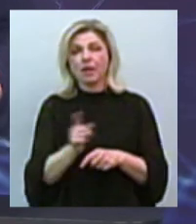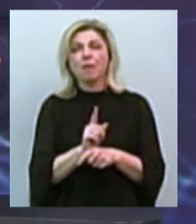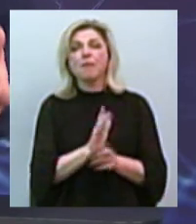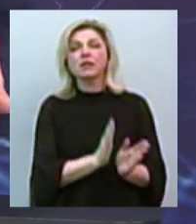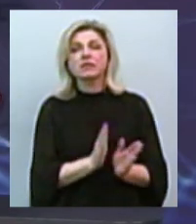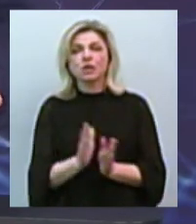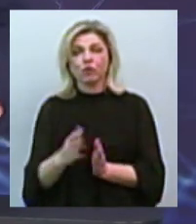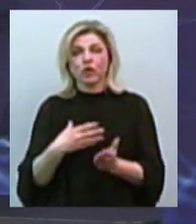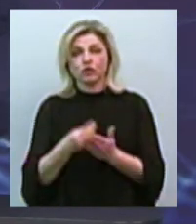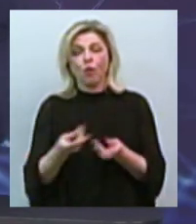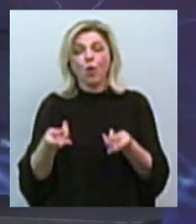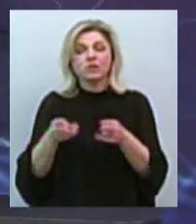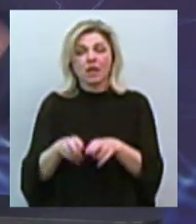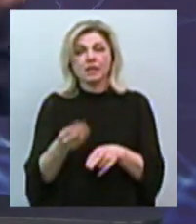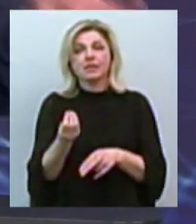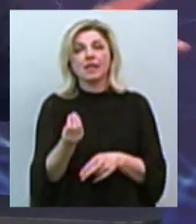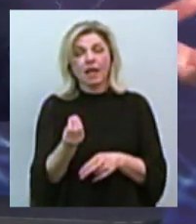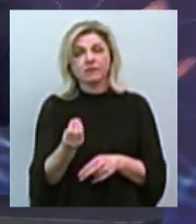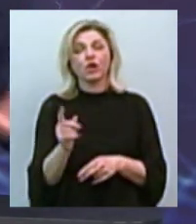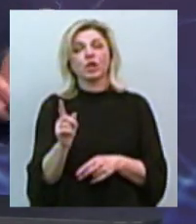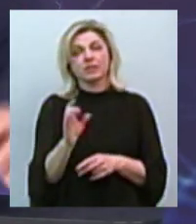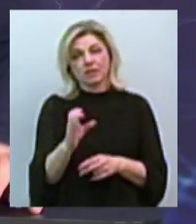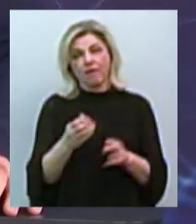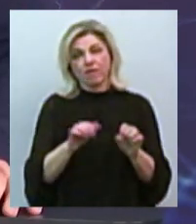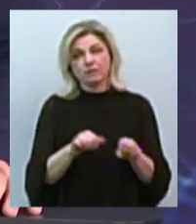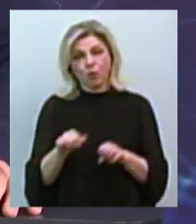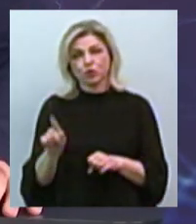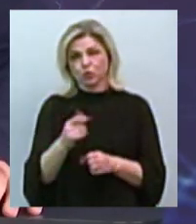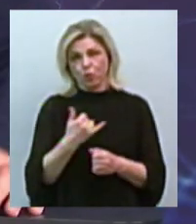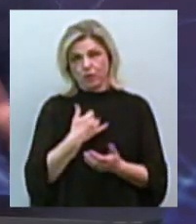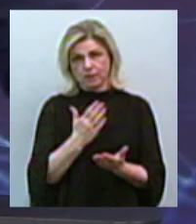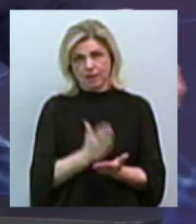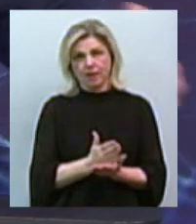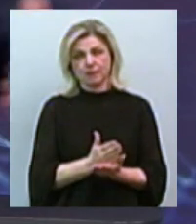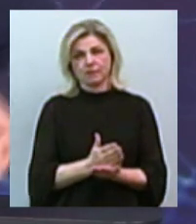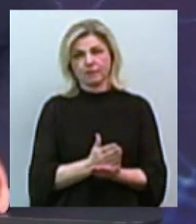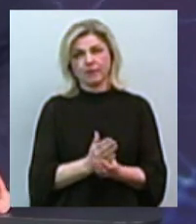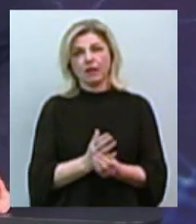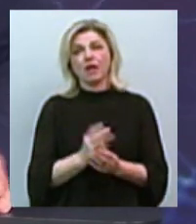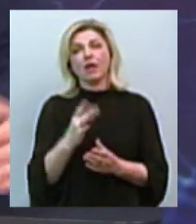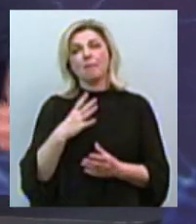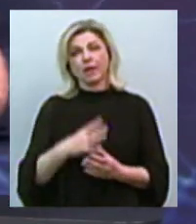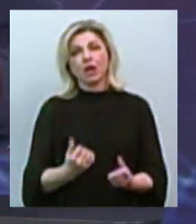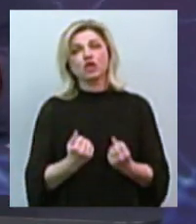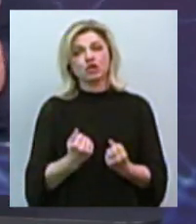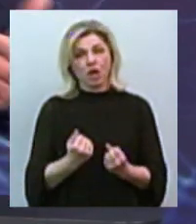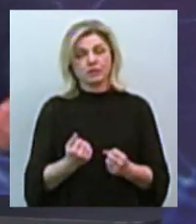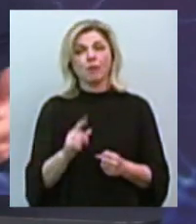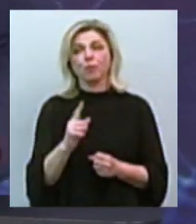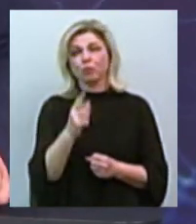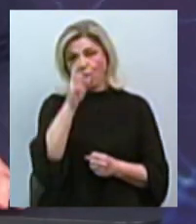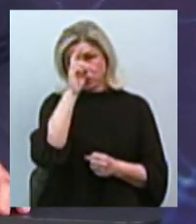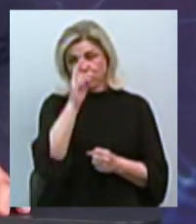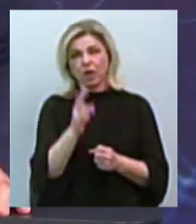свой остаток каких-то средств с теми возможностями, которые у нас есть, и вот продержаться это. Потому что